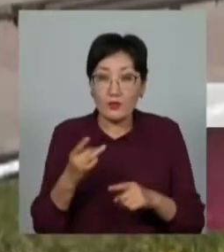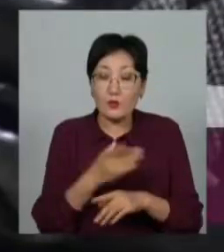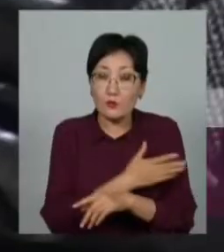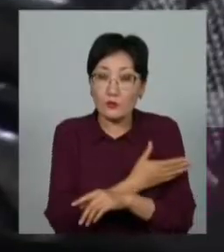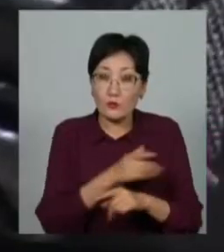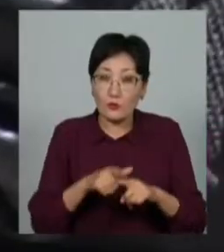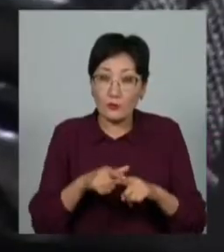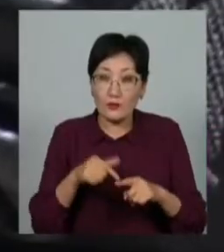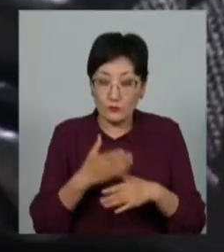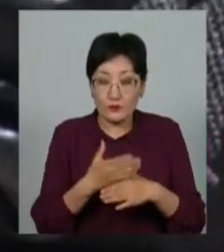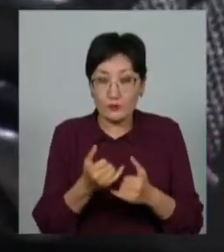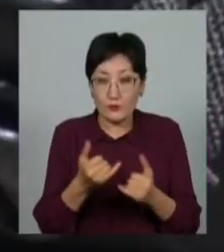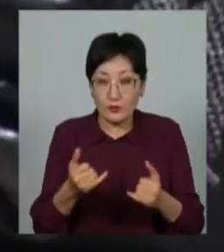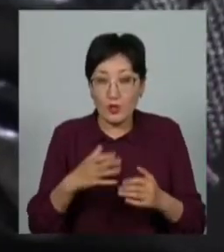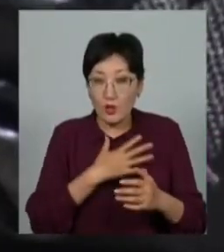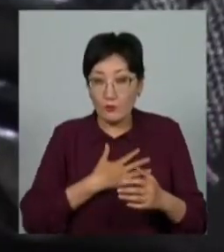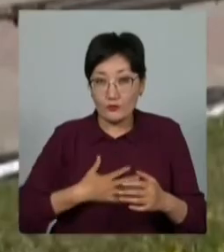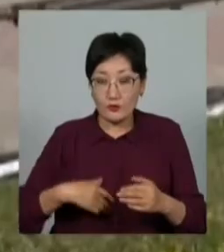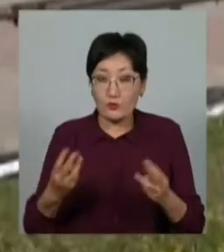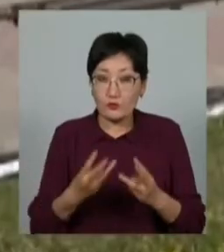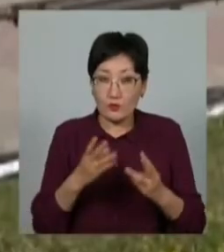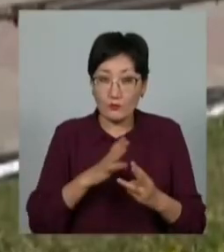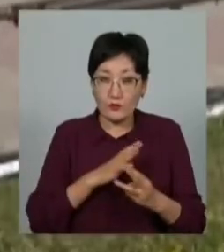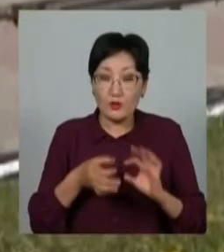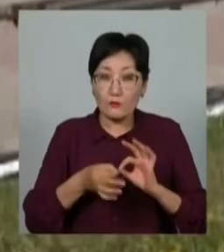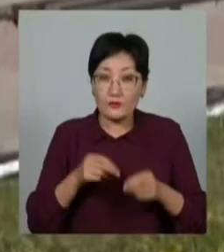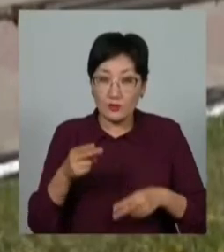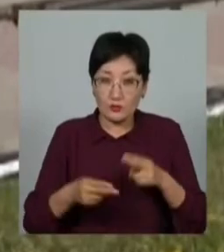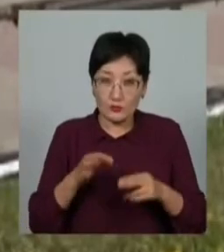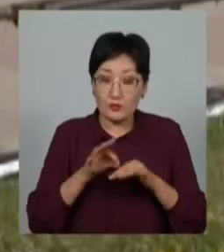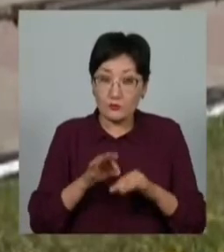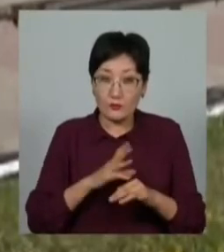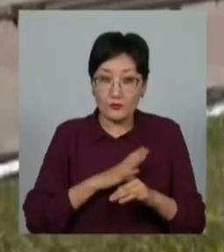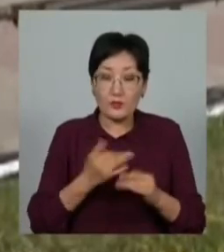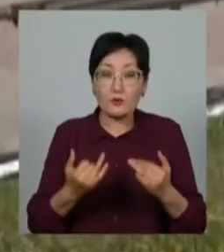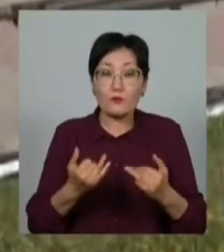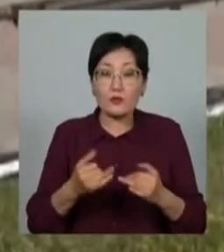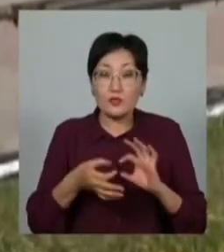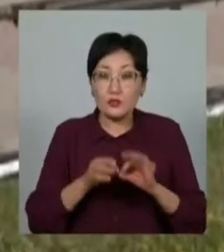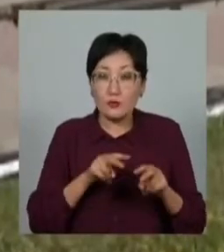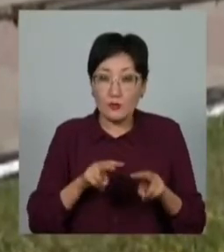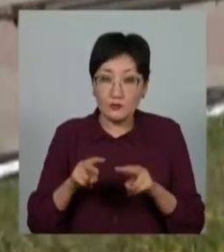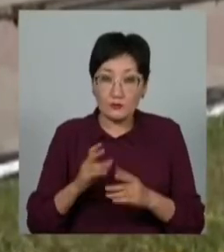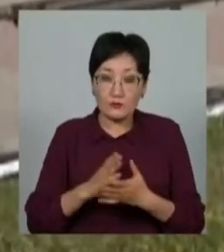орталығына алдырдық. Денелерін айтарлықтай көп жерден күйік шалған. Күрделі операциялар жасалынды. Қазір жіті бақылауда.